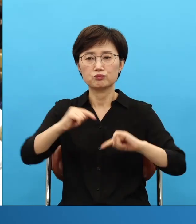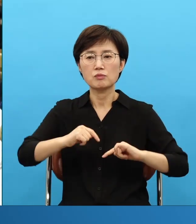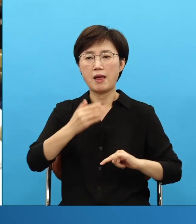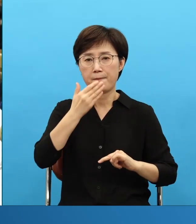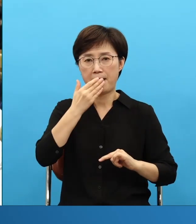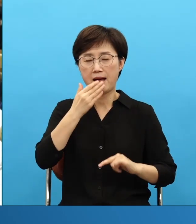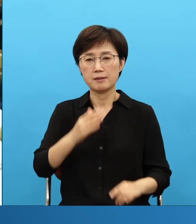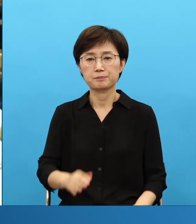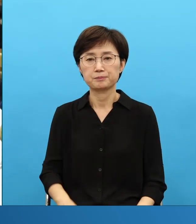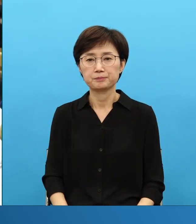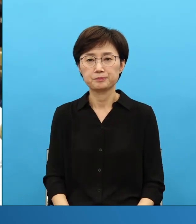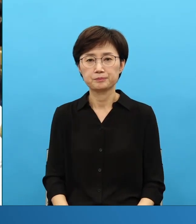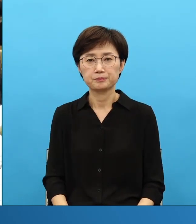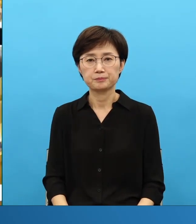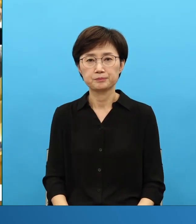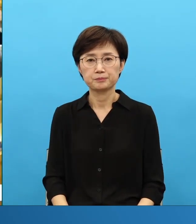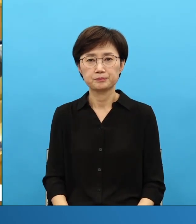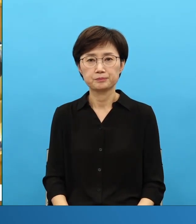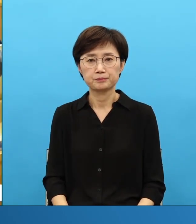참여할 수 있습니다.